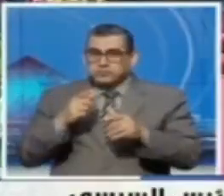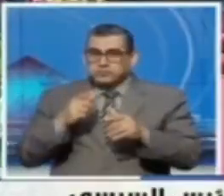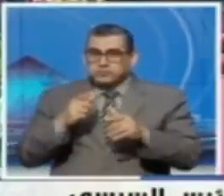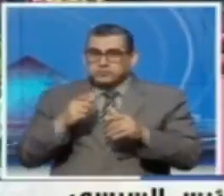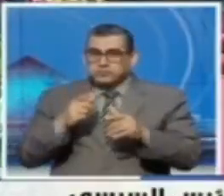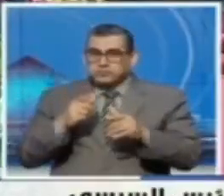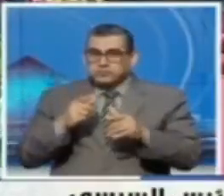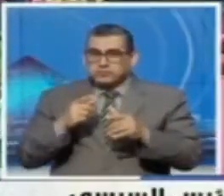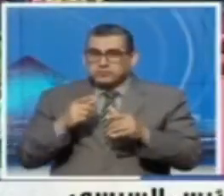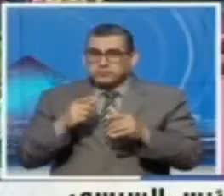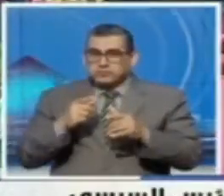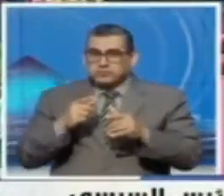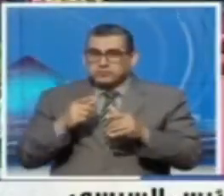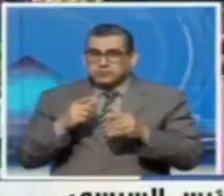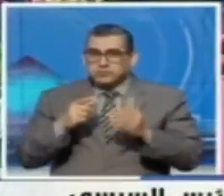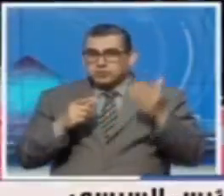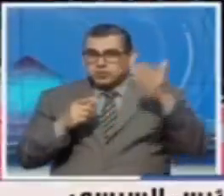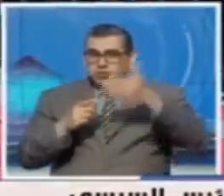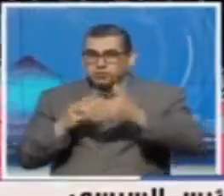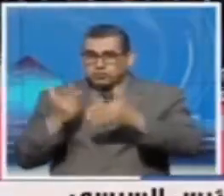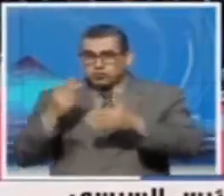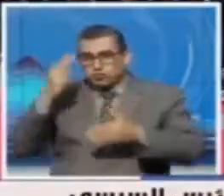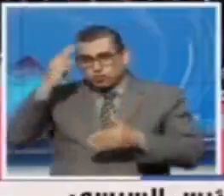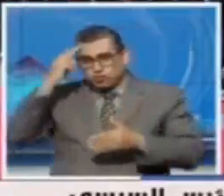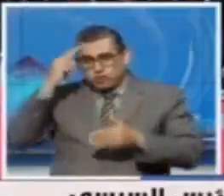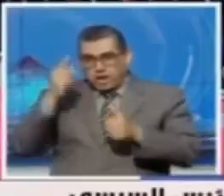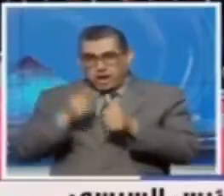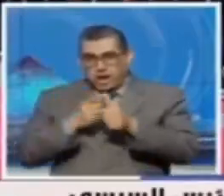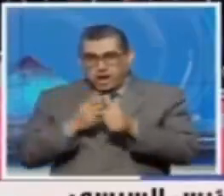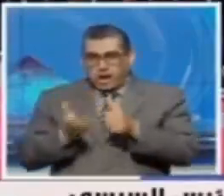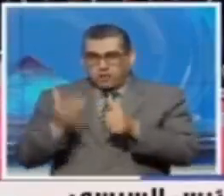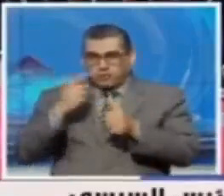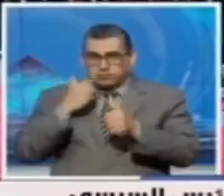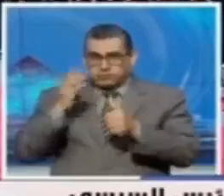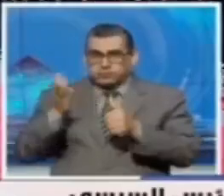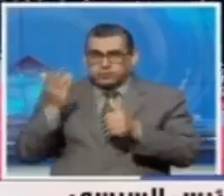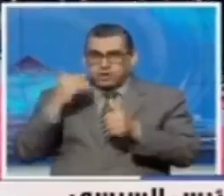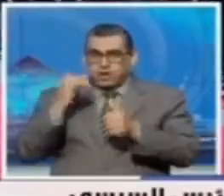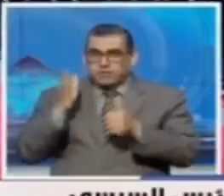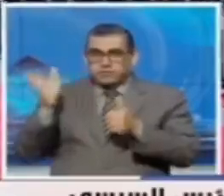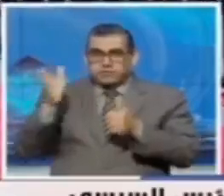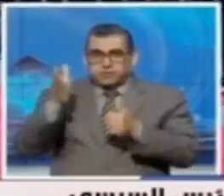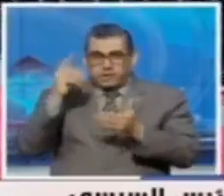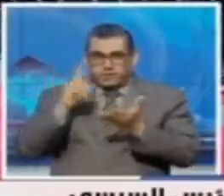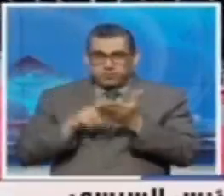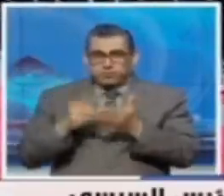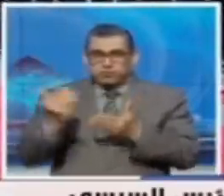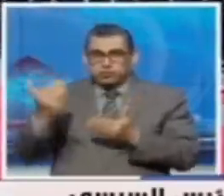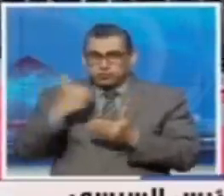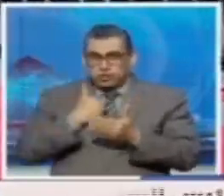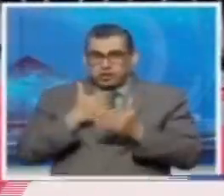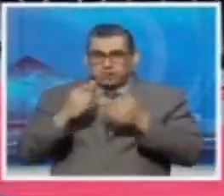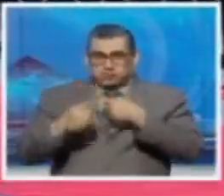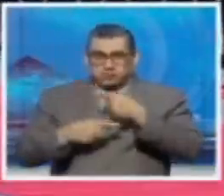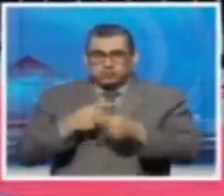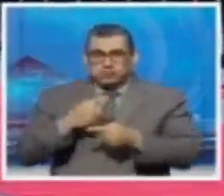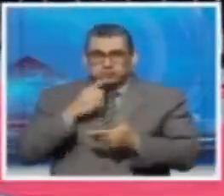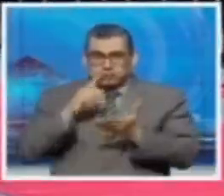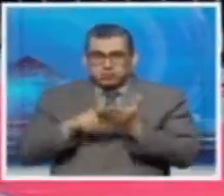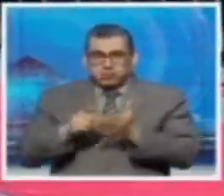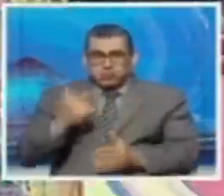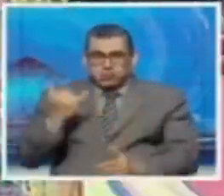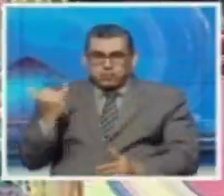تشمل السعودية بالدرجة الأولى وبعض دول المنطقة. وهو الأمر الذي يؤكد على